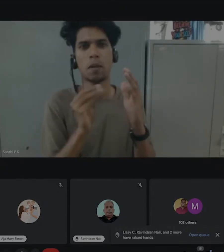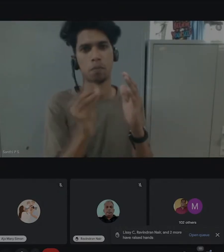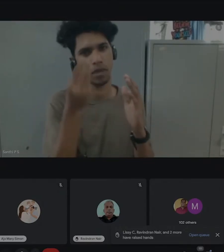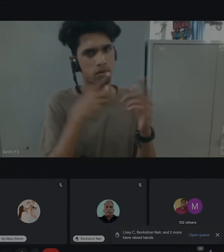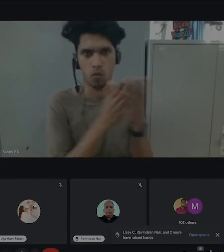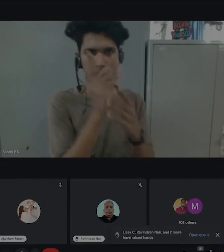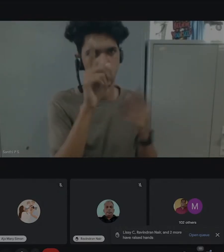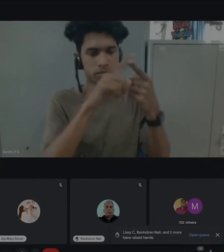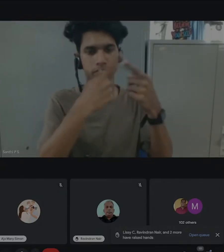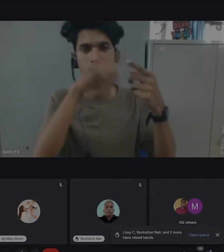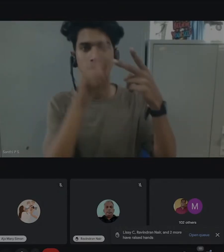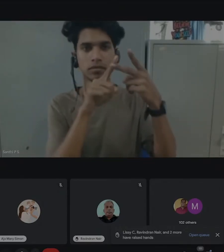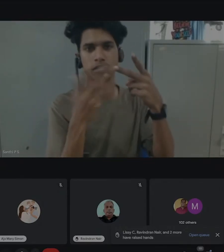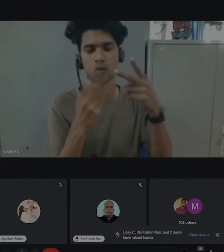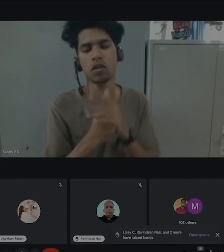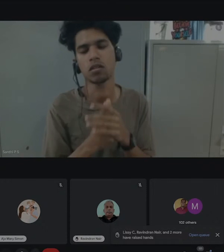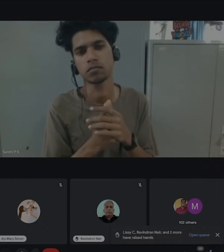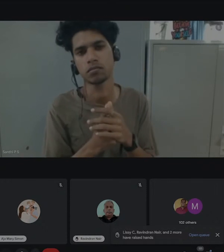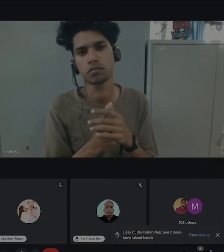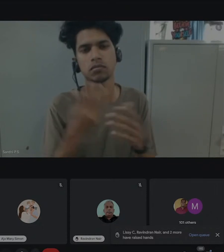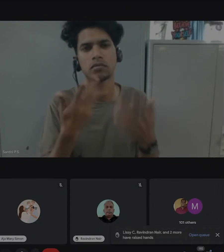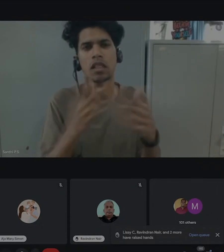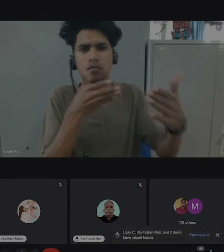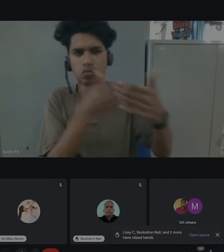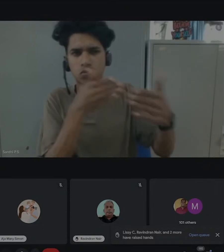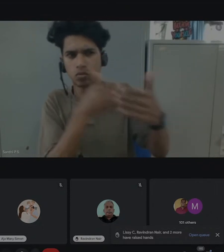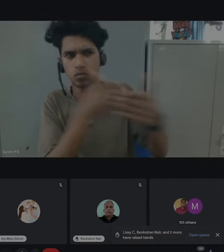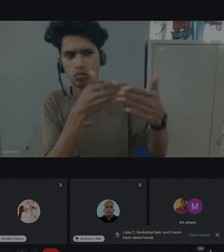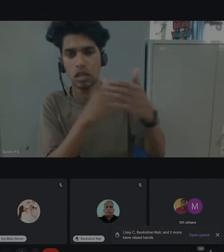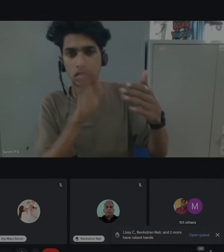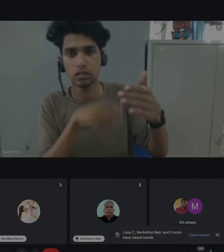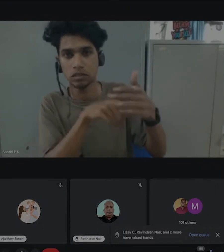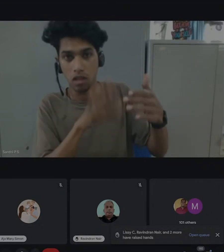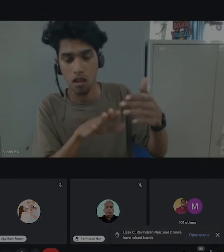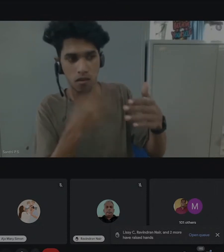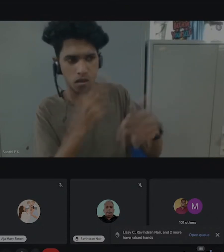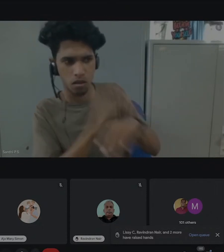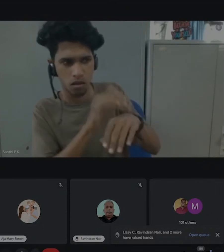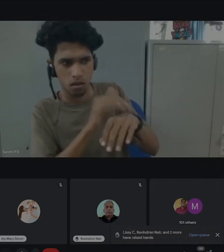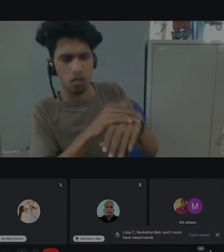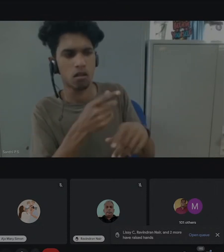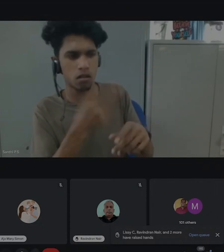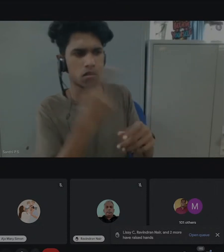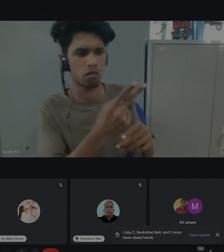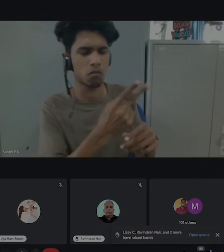കൂടാതെ നേരത്തെ നമ്മൾ ഈ പറഞ്ഞ പോലെ എന്തെങ്കിലും വെല്ലുവിളികളുള്ള കുട്ടികളാണെങ്കിൽ അവർക്ക് സ്ട്രക്ചറൽ ആയിട്ട് അവരുടെ